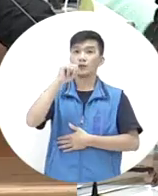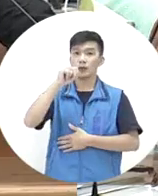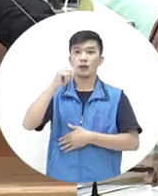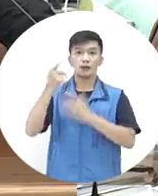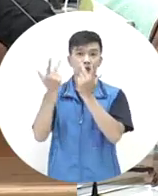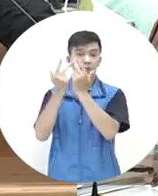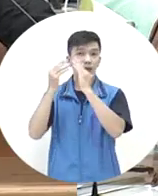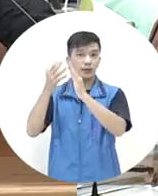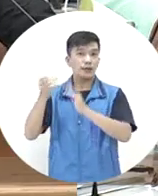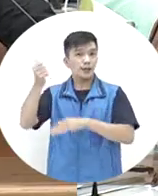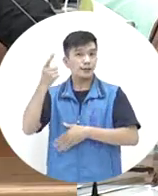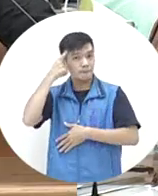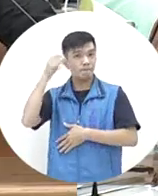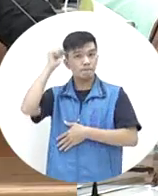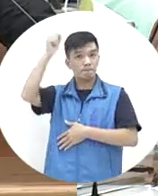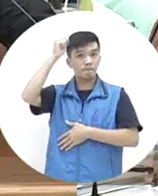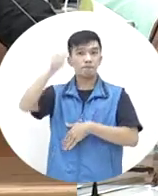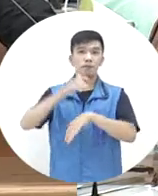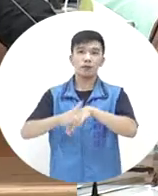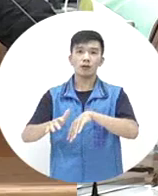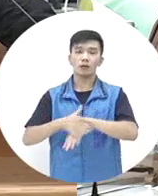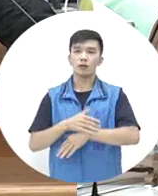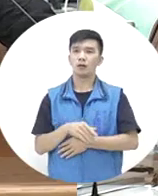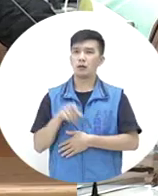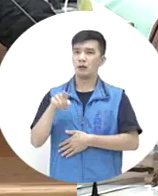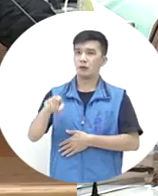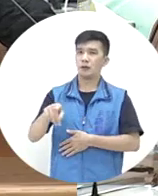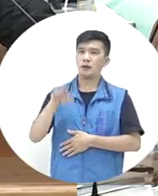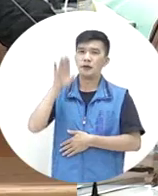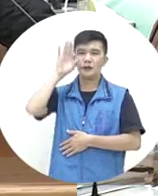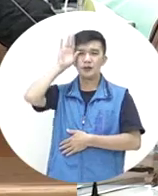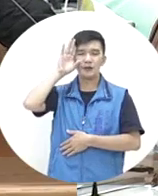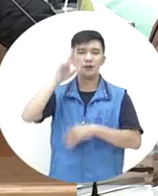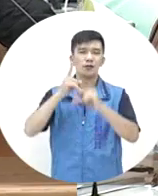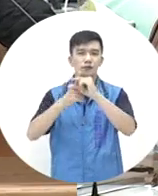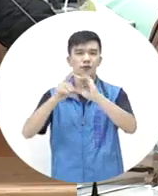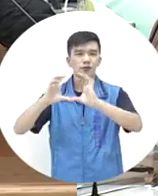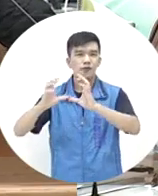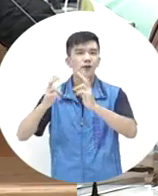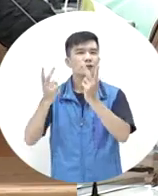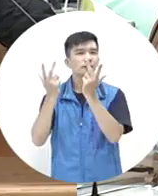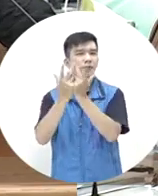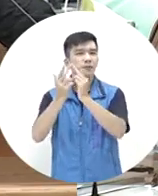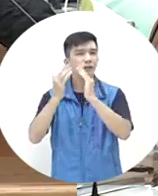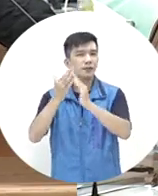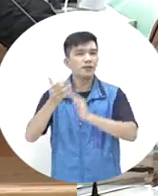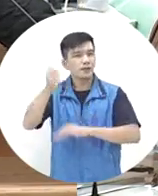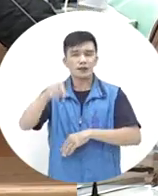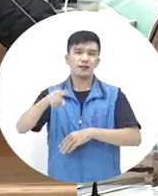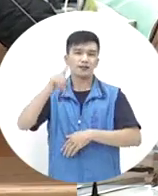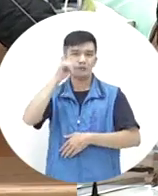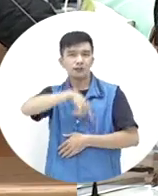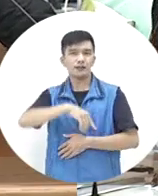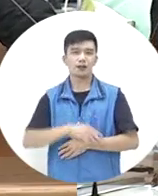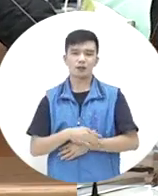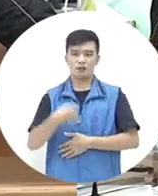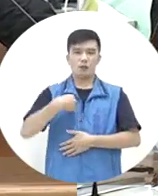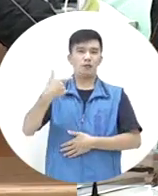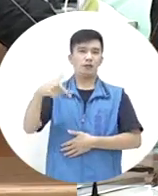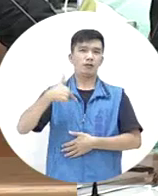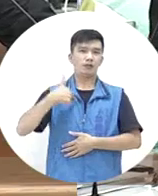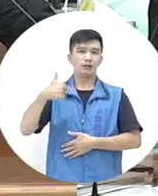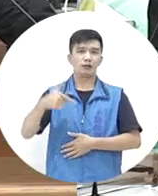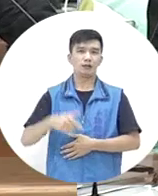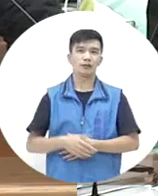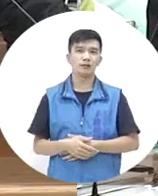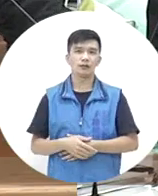抗议？ 怎么可以写中国新北市市长？这个也想也知道，这个不是我啊。 对嘛？ 当